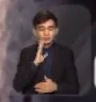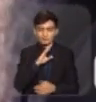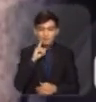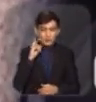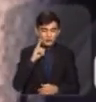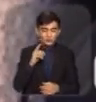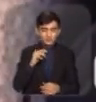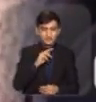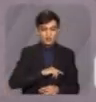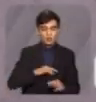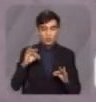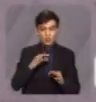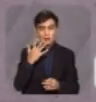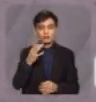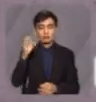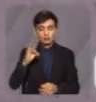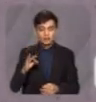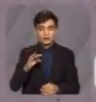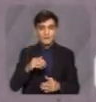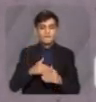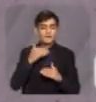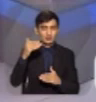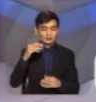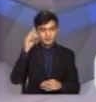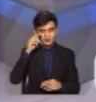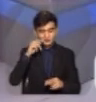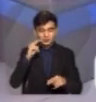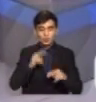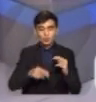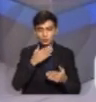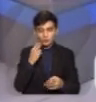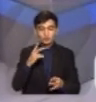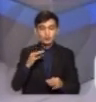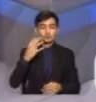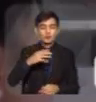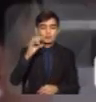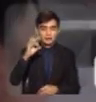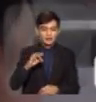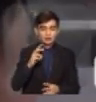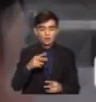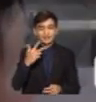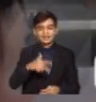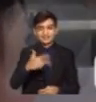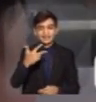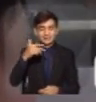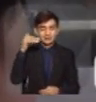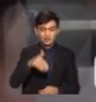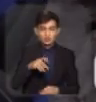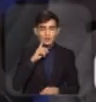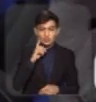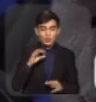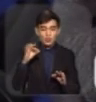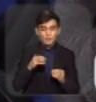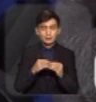высшее образование, у 5% – незаконченное высшее. Ну и почти у 40% или у 33 тысяч молодых людей